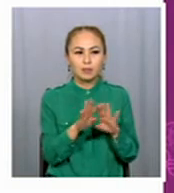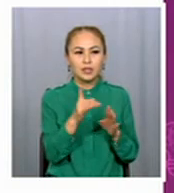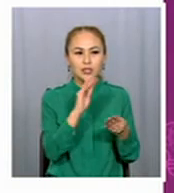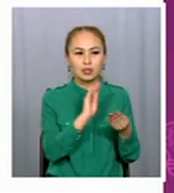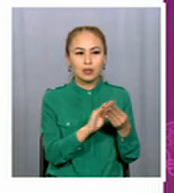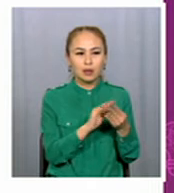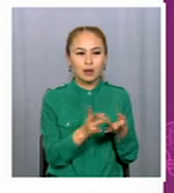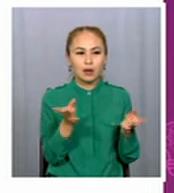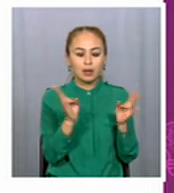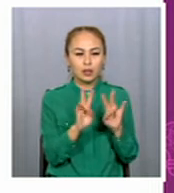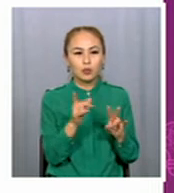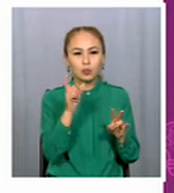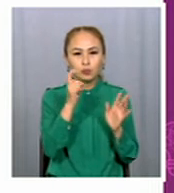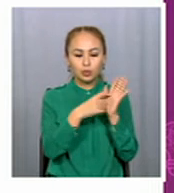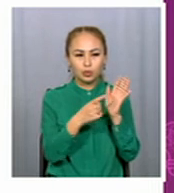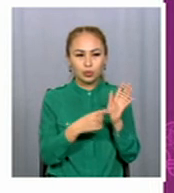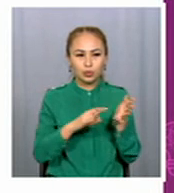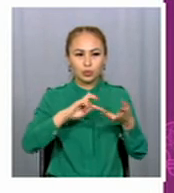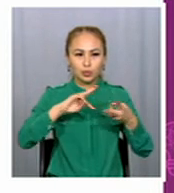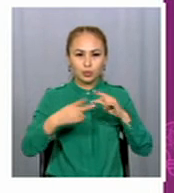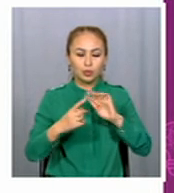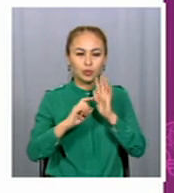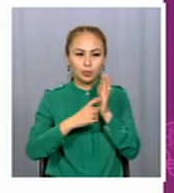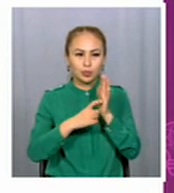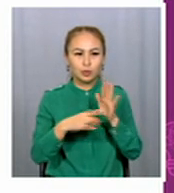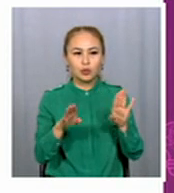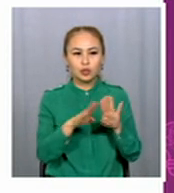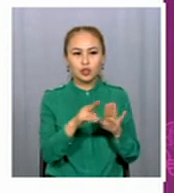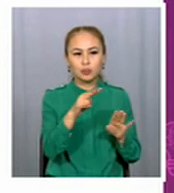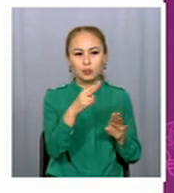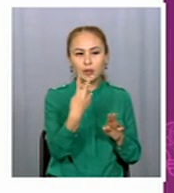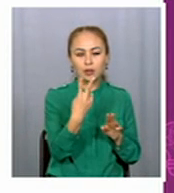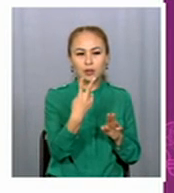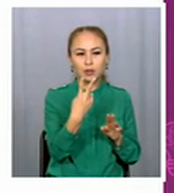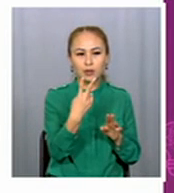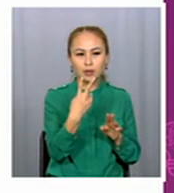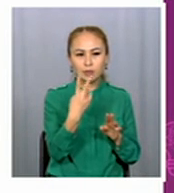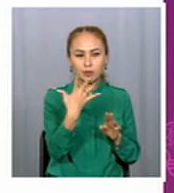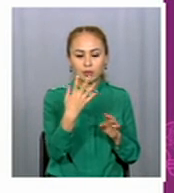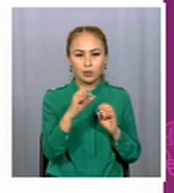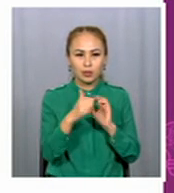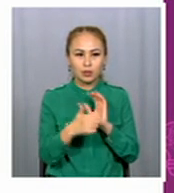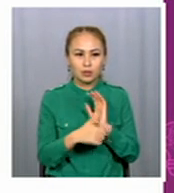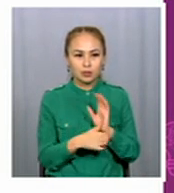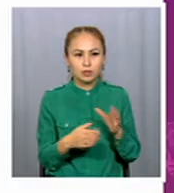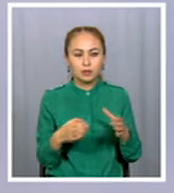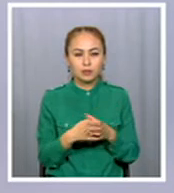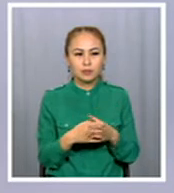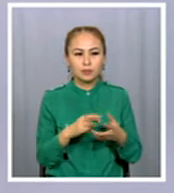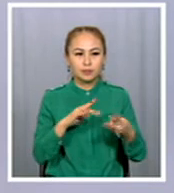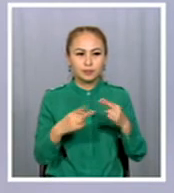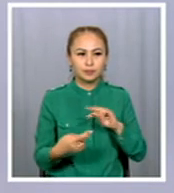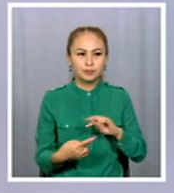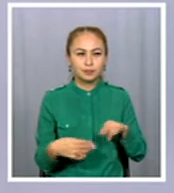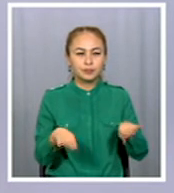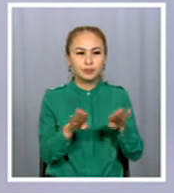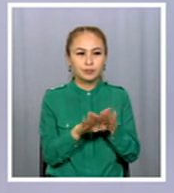бөлу көбейтуге айналады және 25-тен 16-ға кері сан 16-тан 25. Жақсы. Бұл жерде